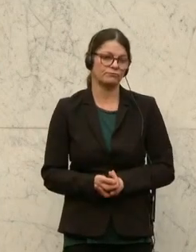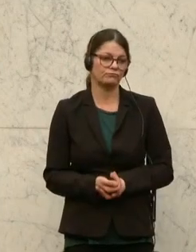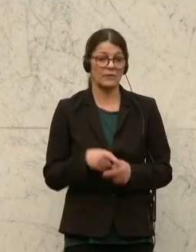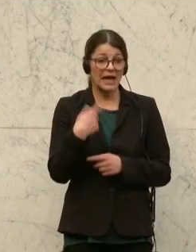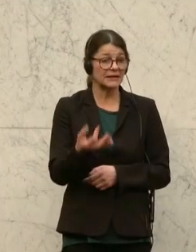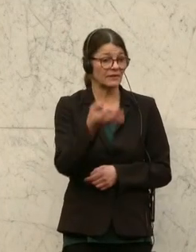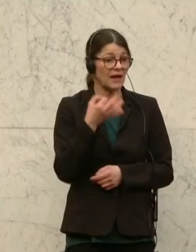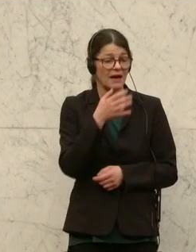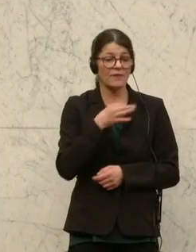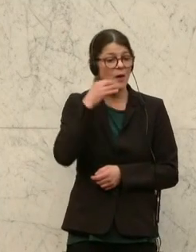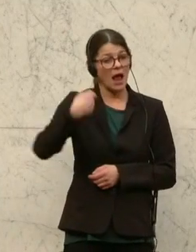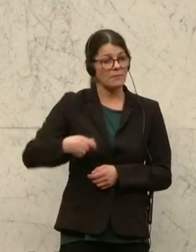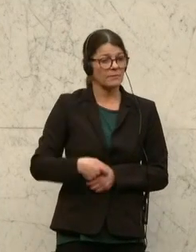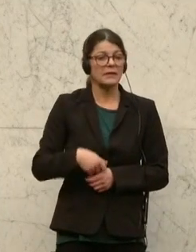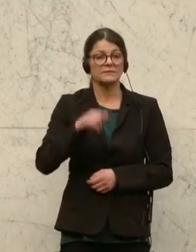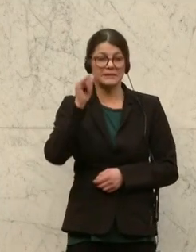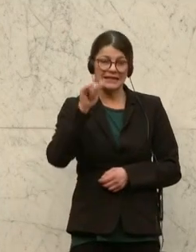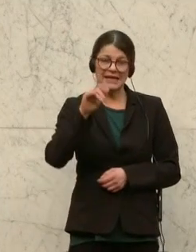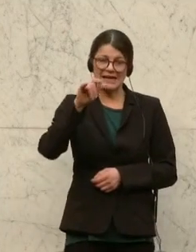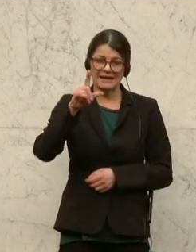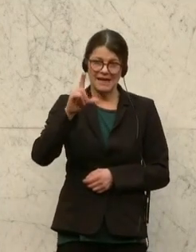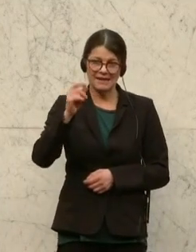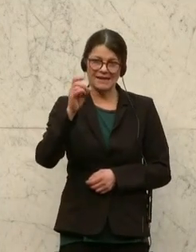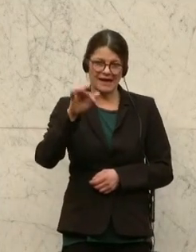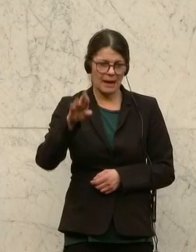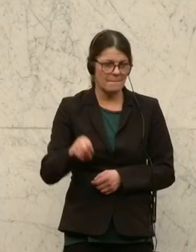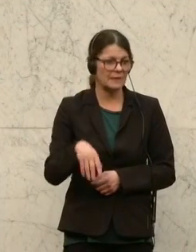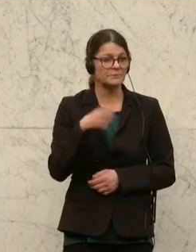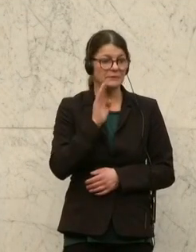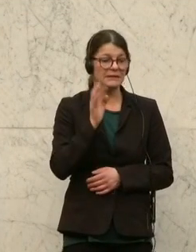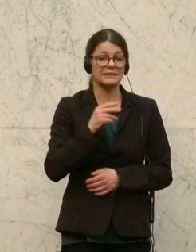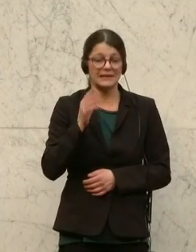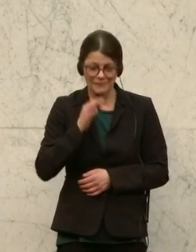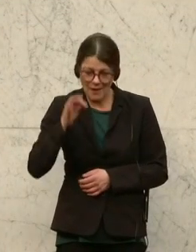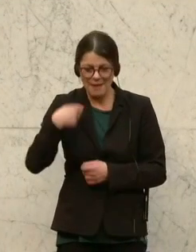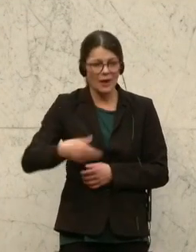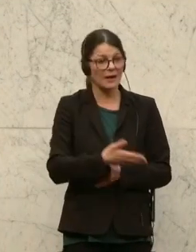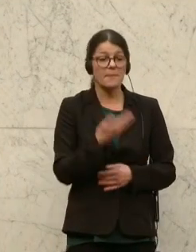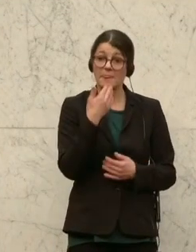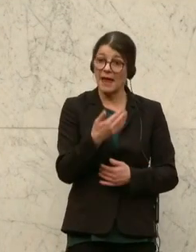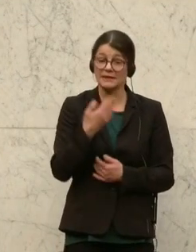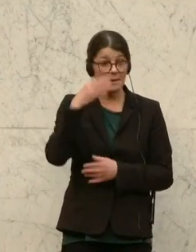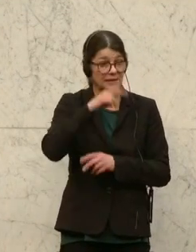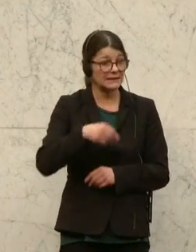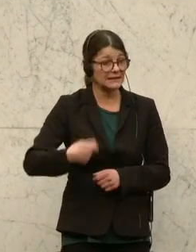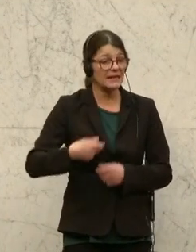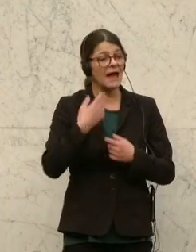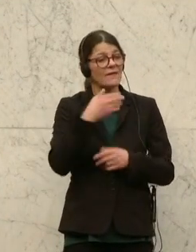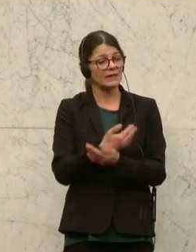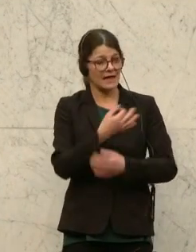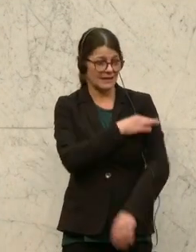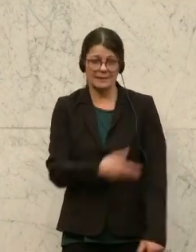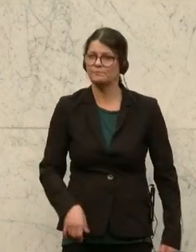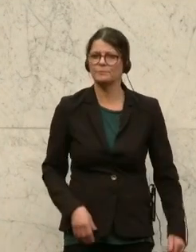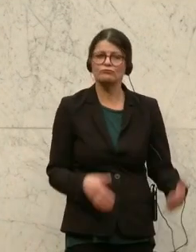Nächste Frage stellt die Frau Abgeordnete Illerim. Bitte sehr, Frau Abgeordnete. Danke sehr, Herr Präsident. Herr Vizekanzler, wie stellen